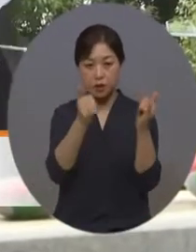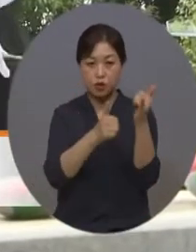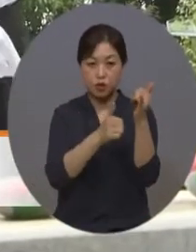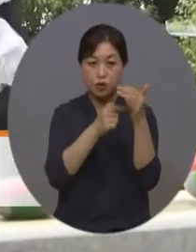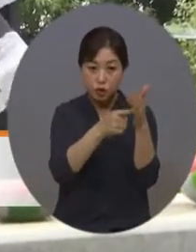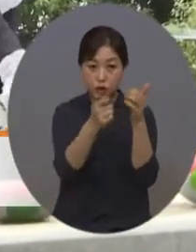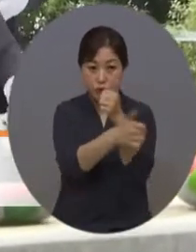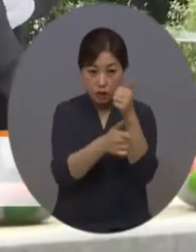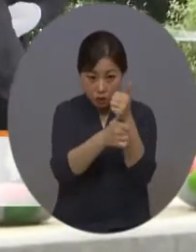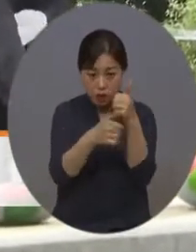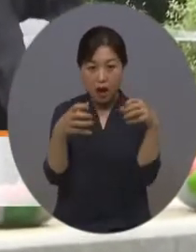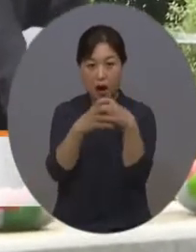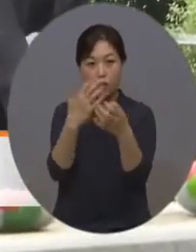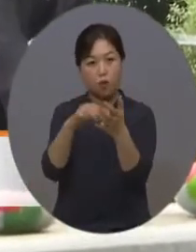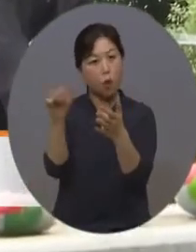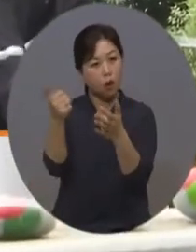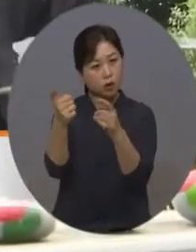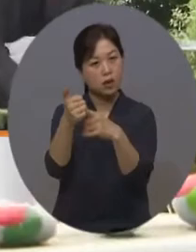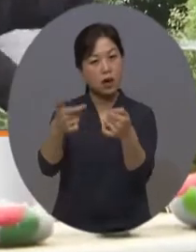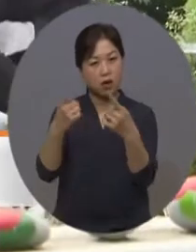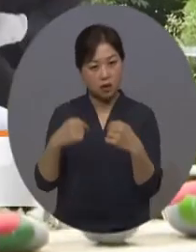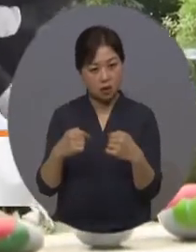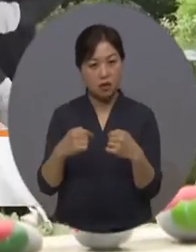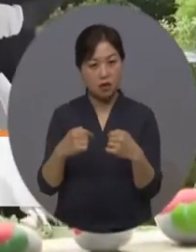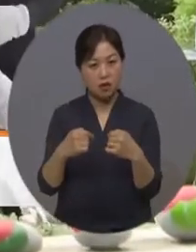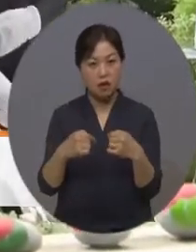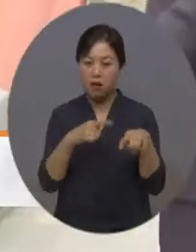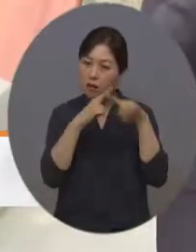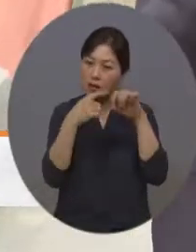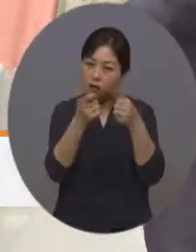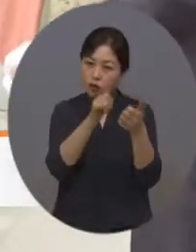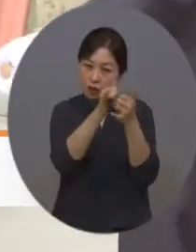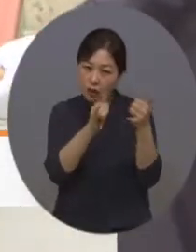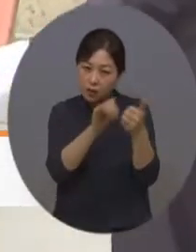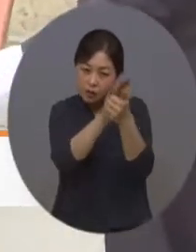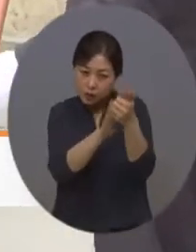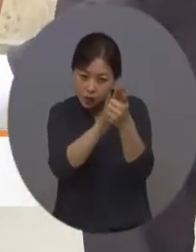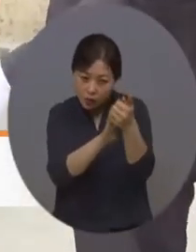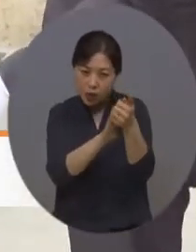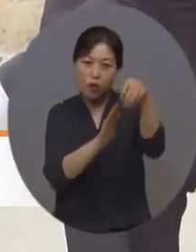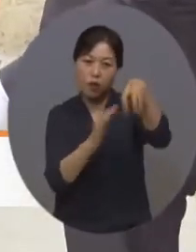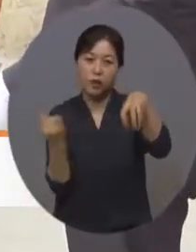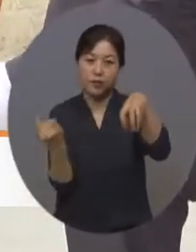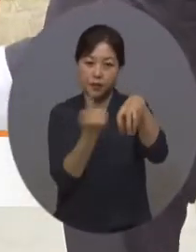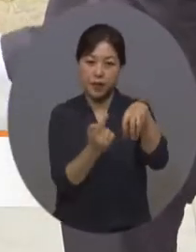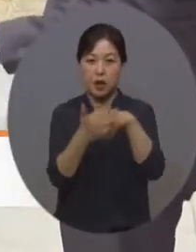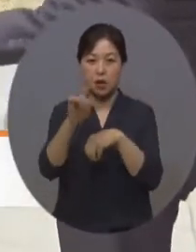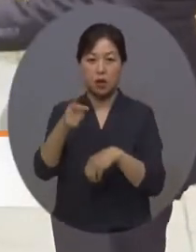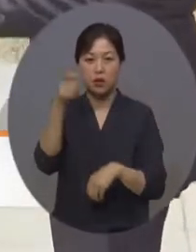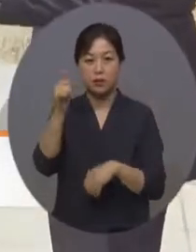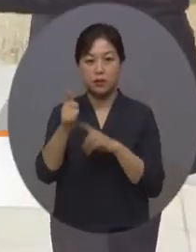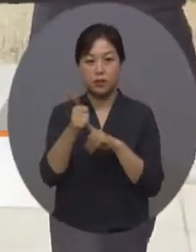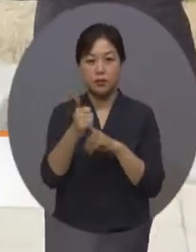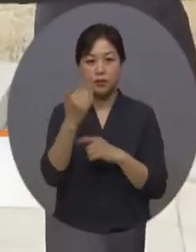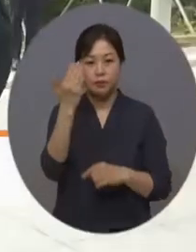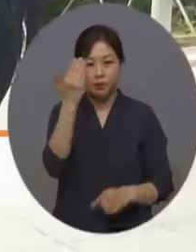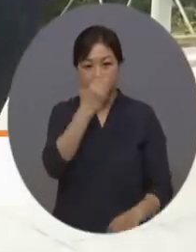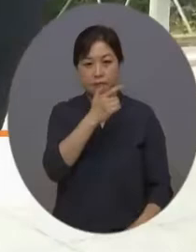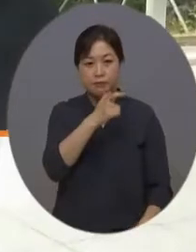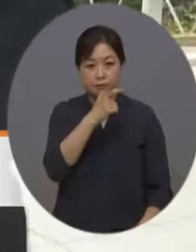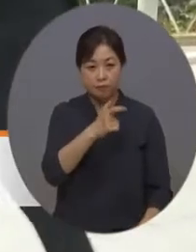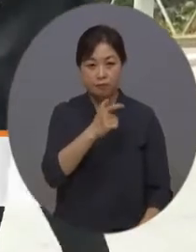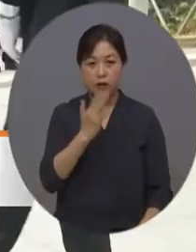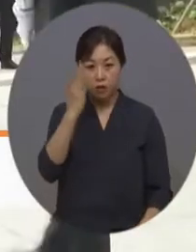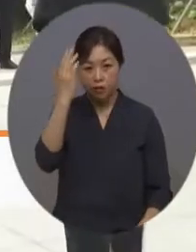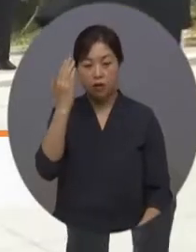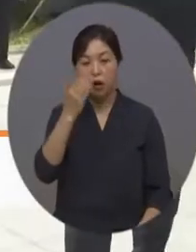함께 여순 사건 희생자 위령비를 찾았습니다. 이날 권 시장은 여수 순천 10·19